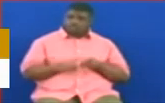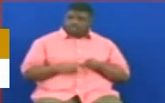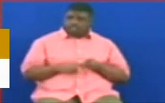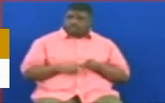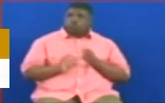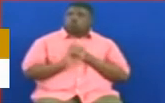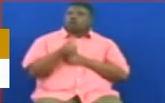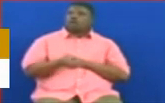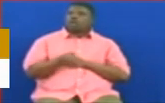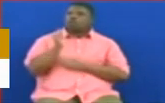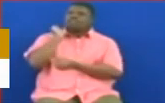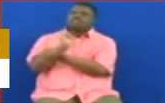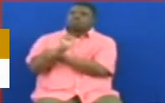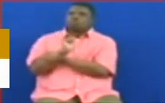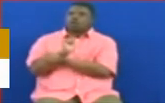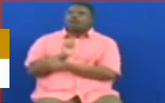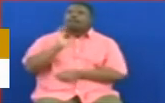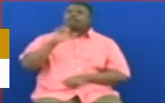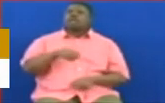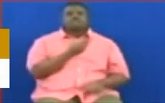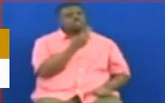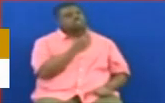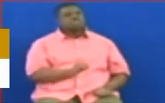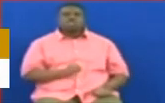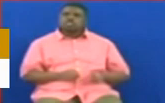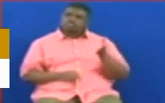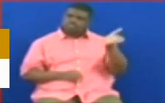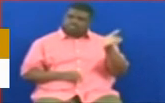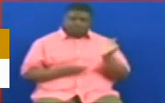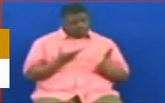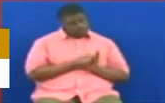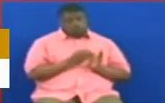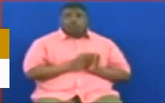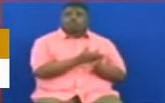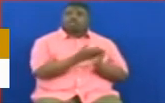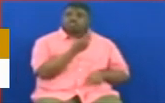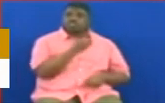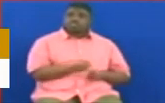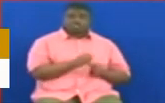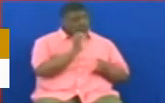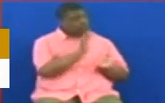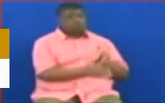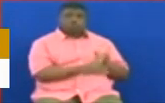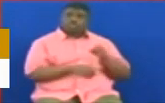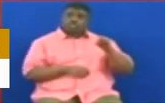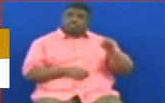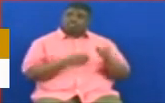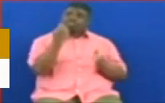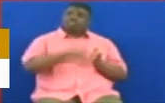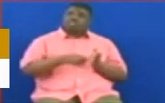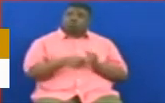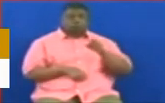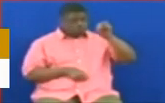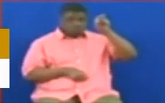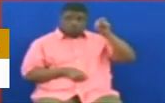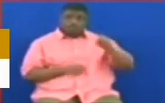wakala wanatumikia kifungo jela cha miaka 20, pamoja na zile meli 20 zilizotoroka ambazo nazo tuliwatoza faini huko huko